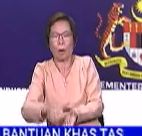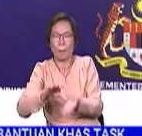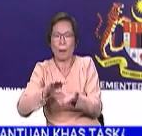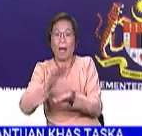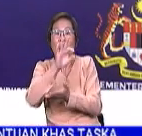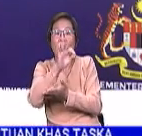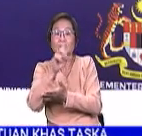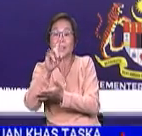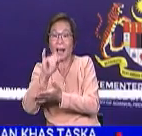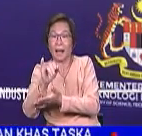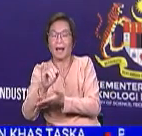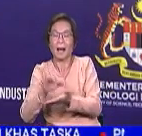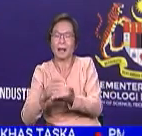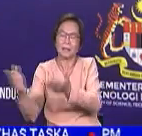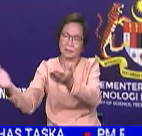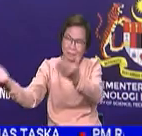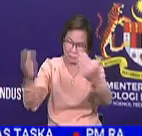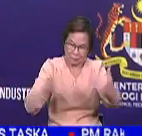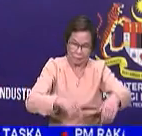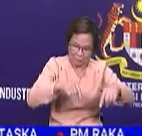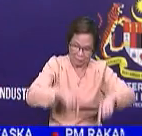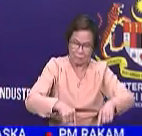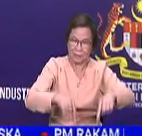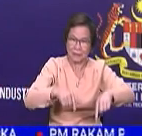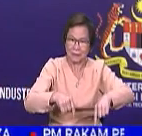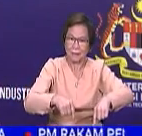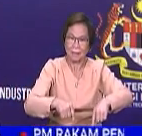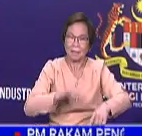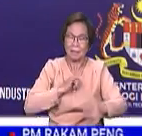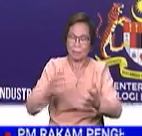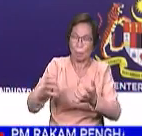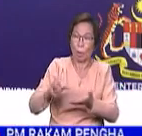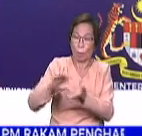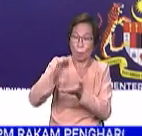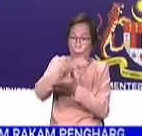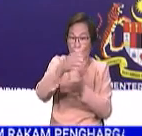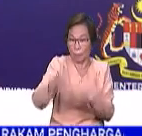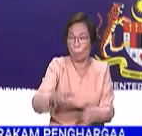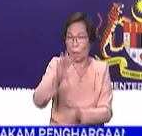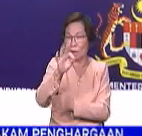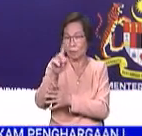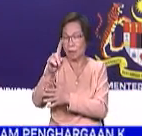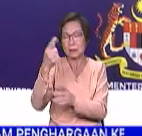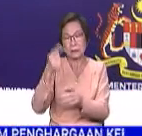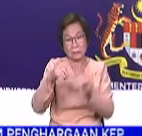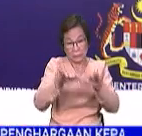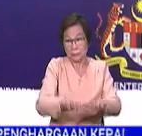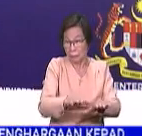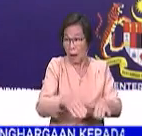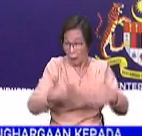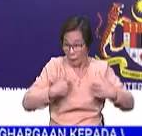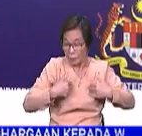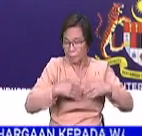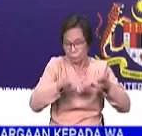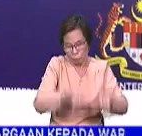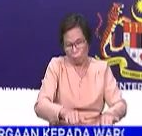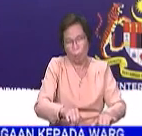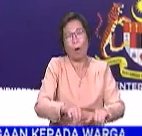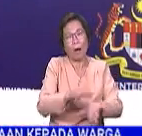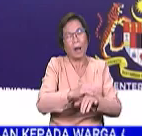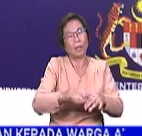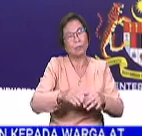di sini dan kita minta kita enak supaya lampu yang sedia ada yang Tegal disini akan sekali dan